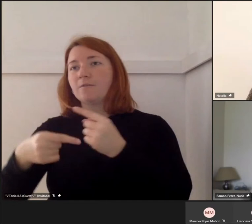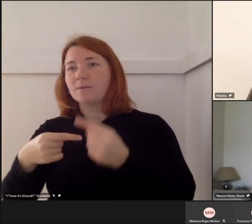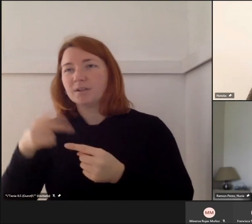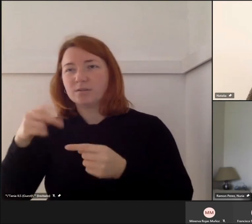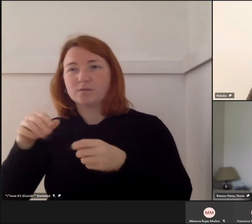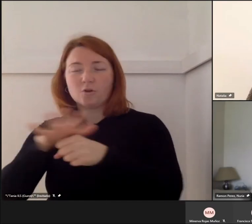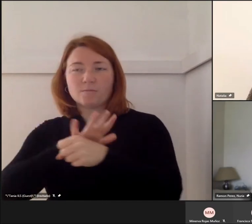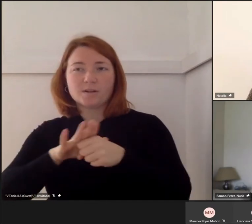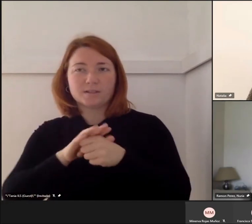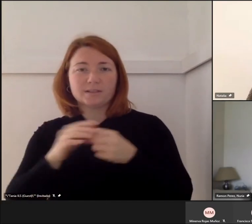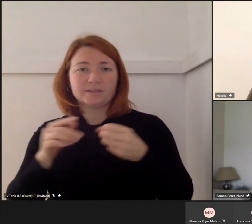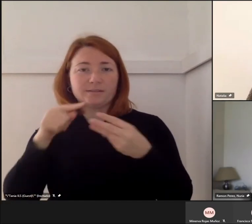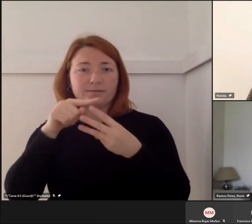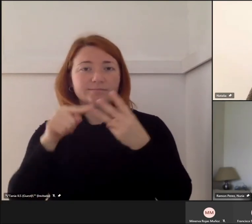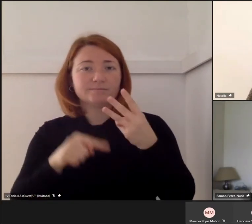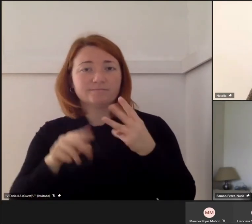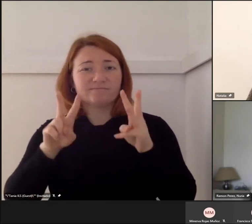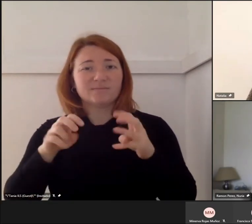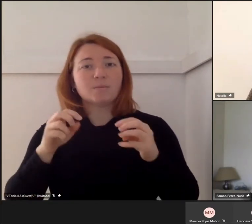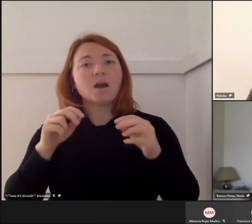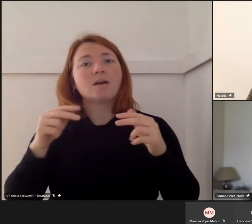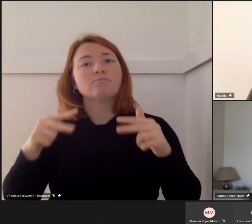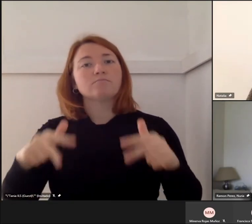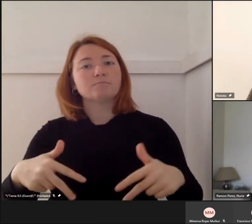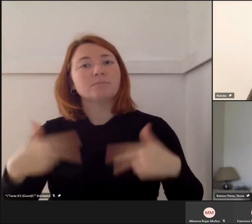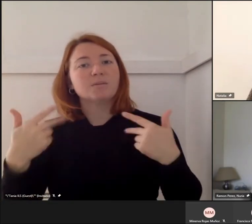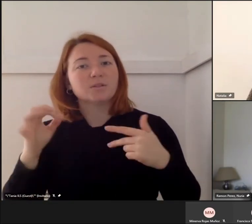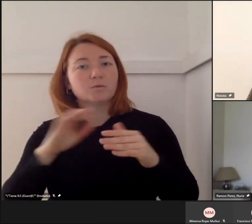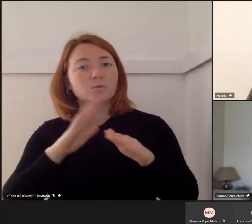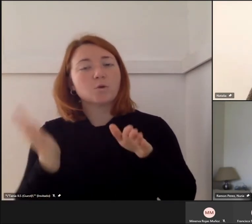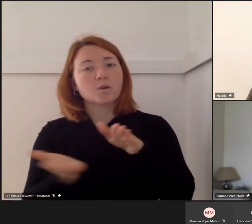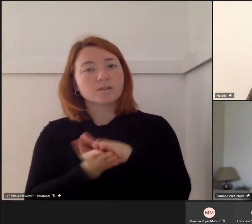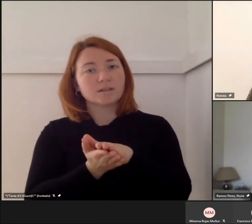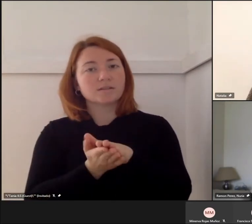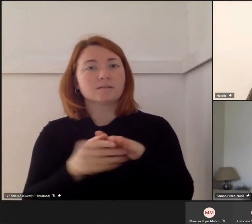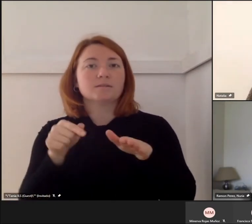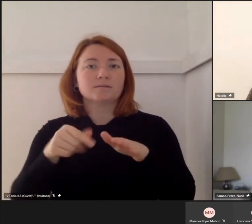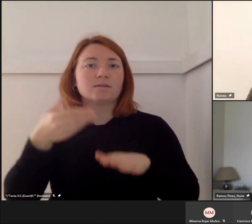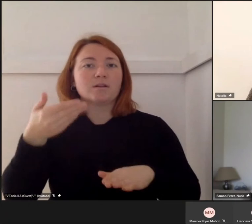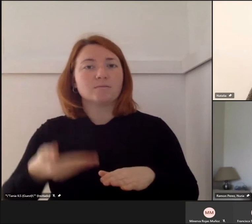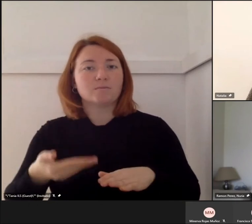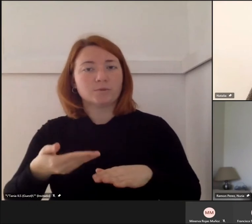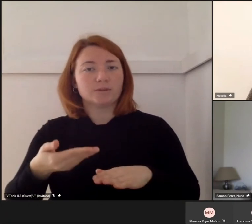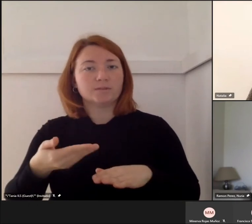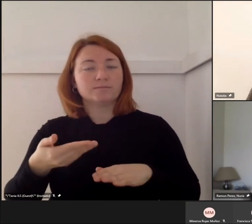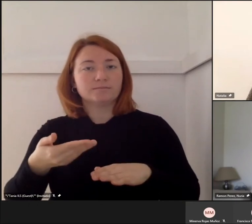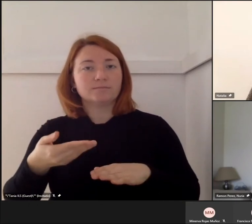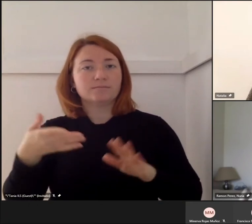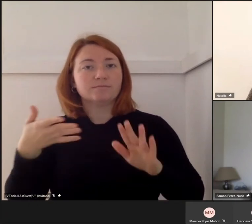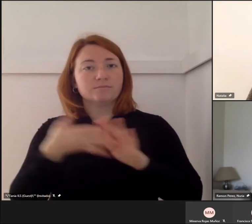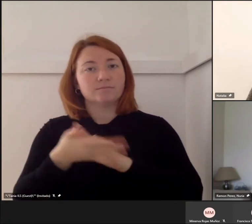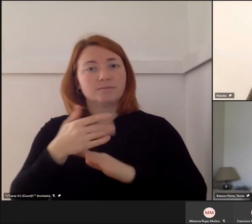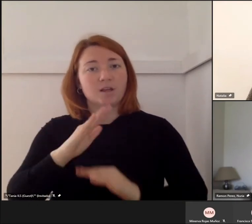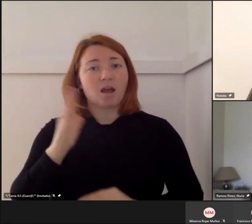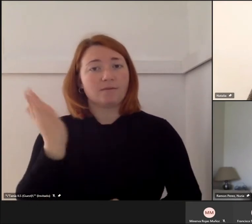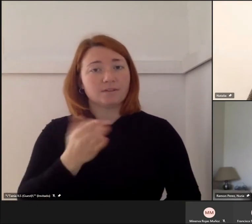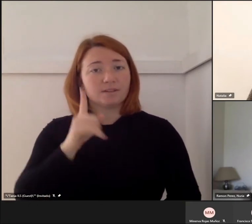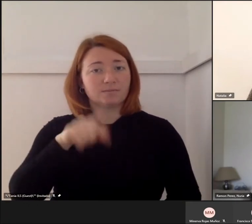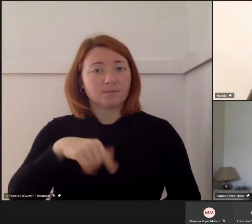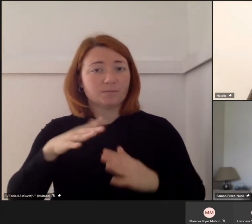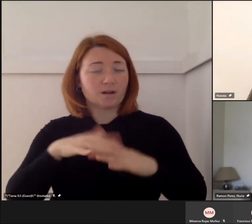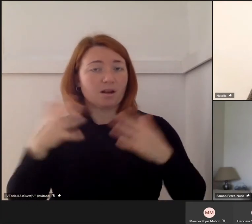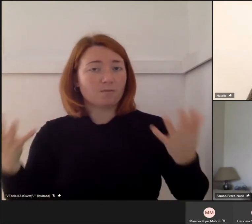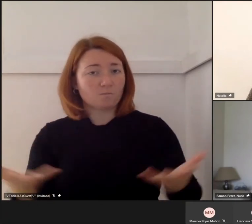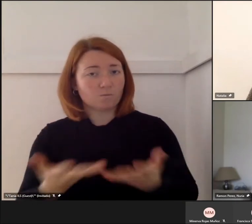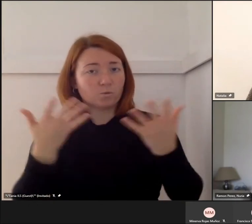administracions, aquesta qüestió dels permisos, no, i de les excedències que és determinant, fins i tot perquè té un impacte després també en la promoció de les